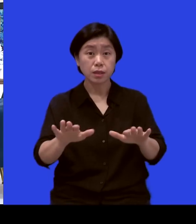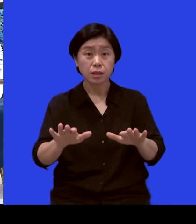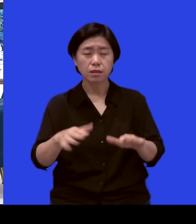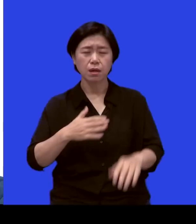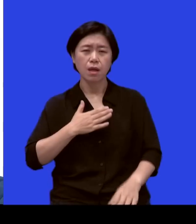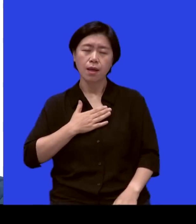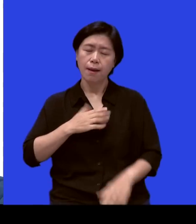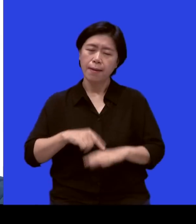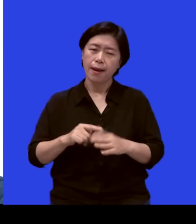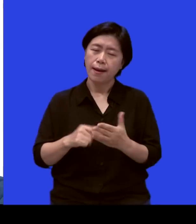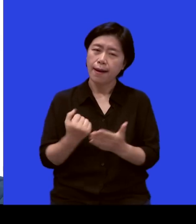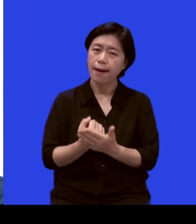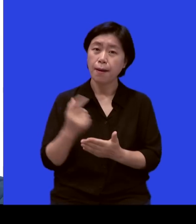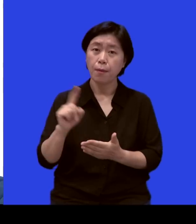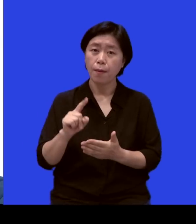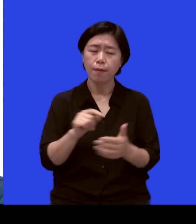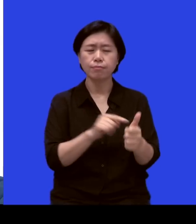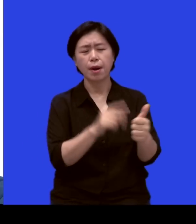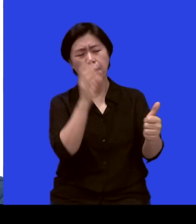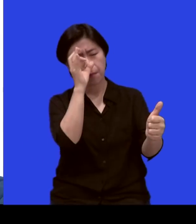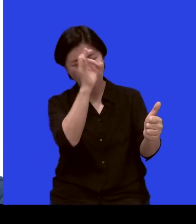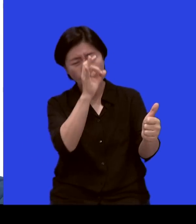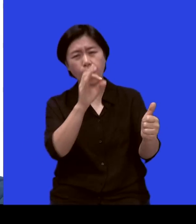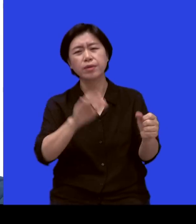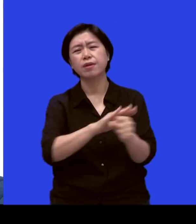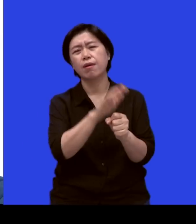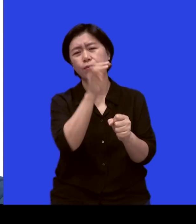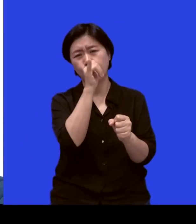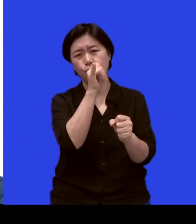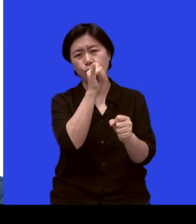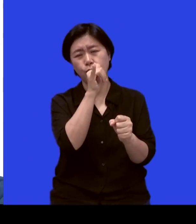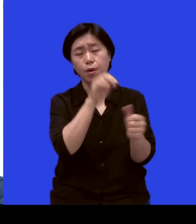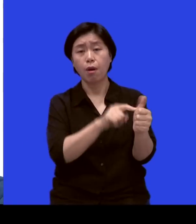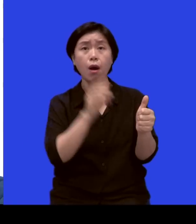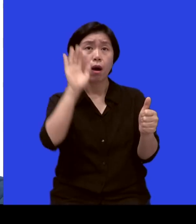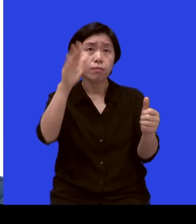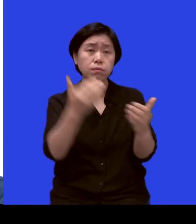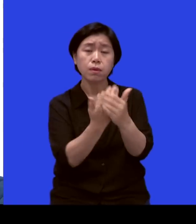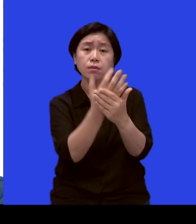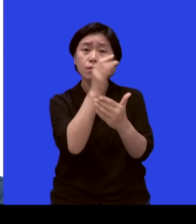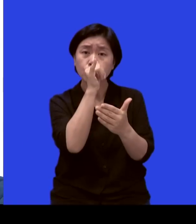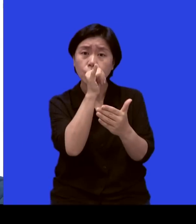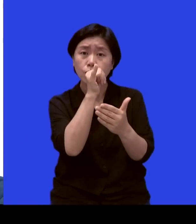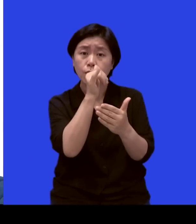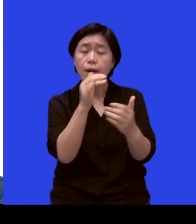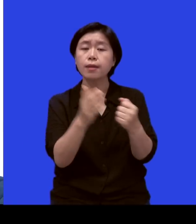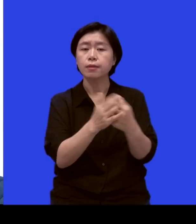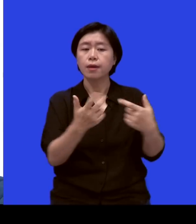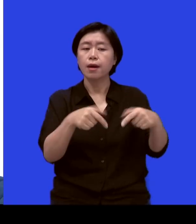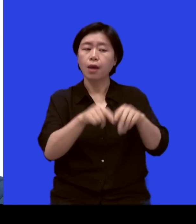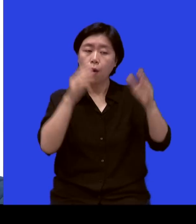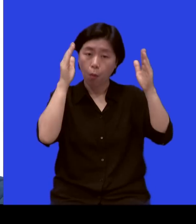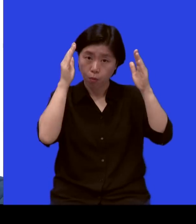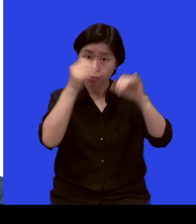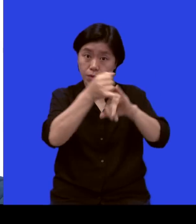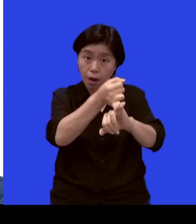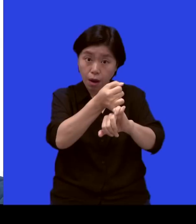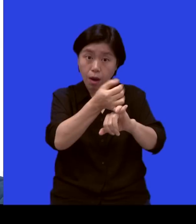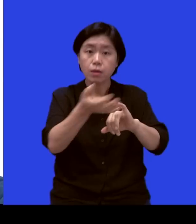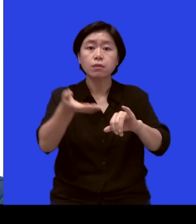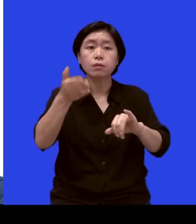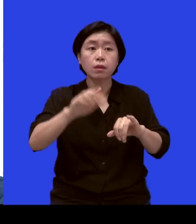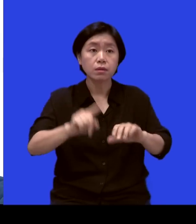마음에 안타까운 것은 그 형제를 내가 굉장히 사랑하고 어떤 비전을 봤거든. 그래서 이제 공부도 하기로 저랑 약속을 했던 그날 불을